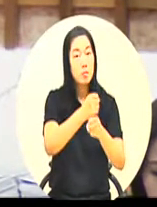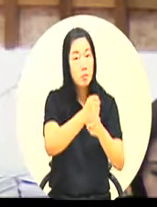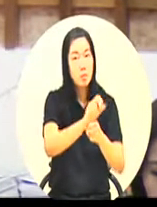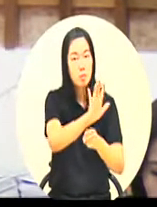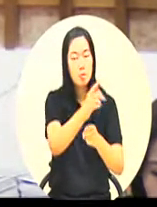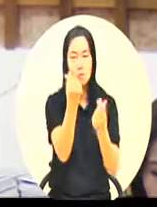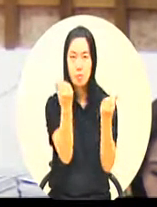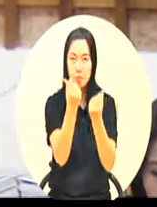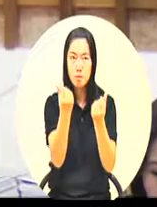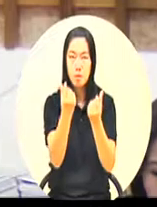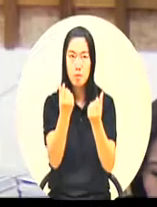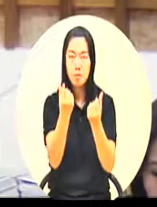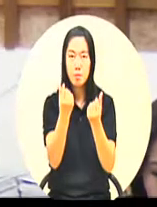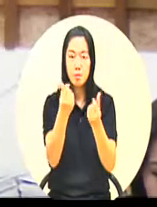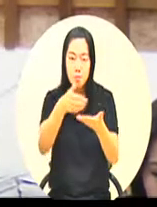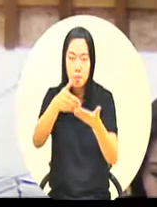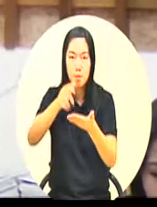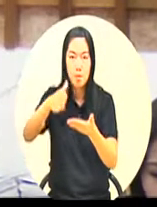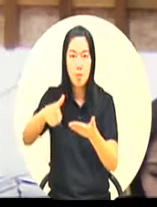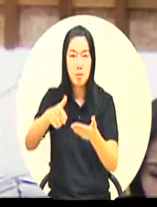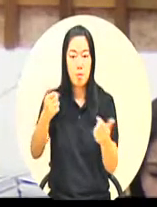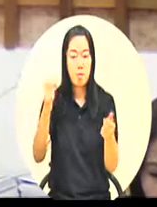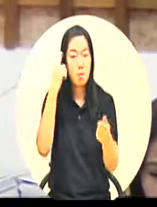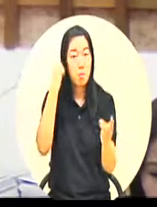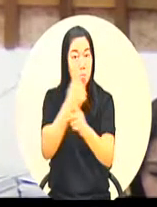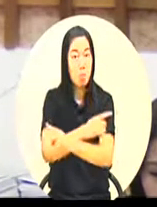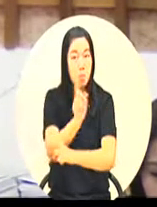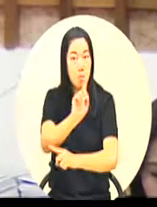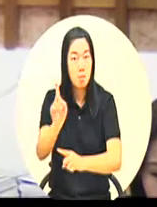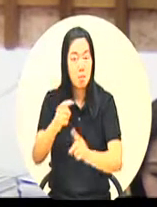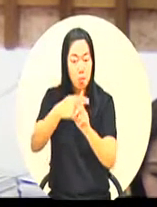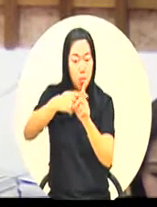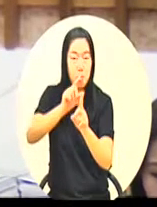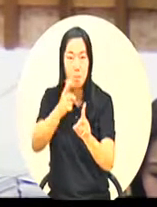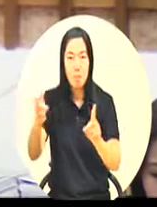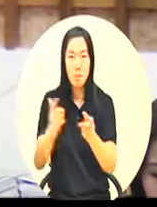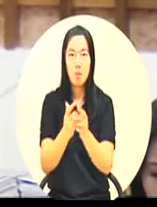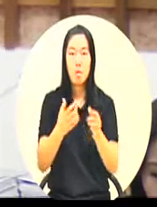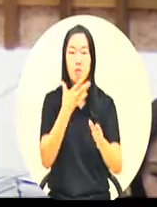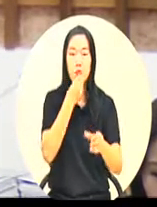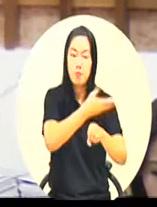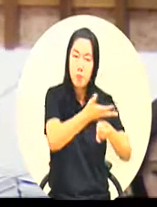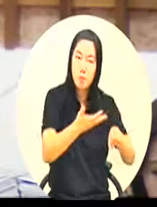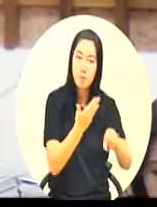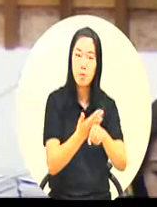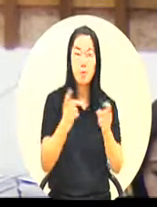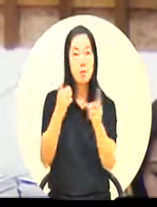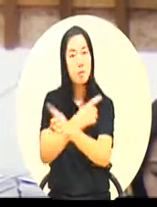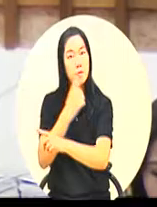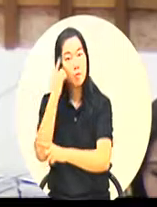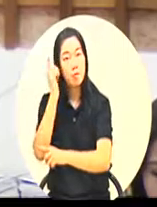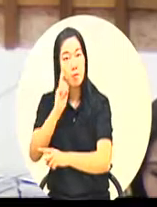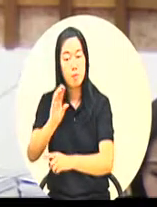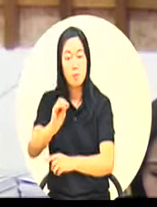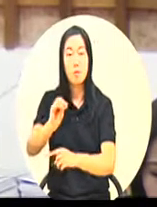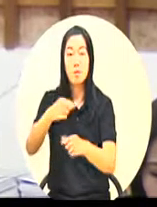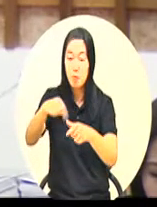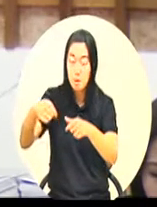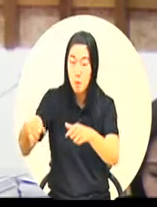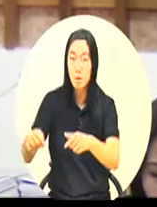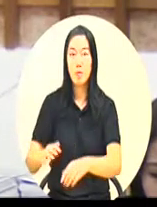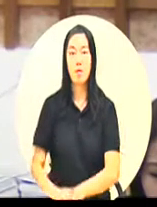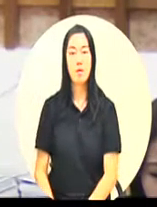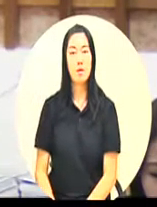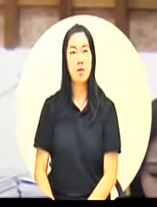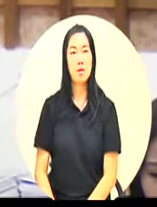那有的符号代表不同的城市，有的代表福岛，有的代表千叶。我想哈、与其让那你